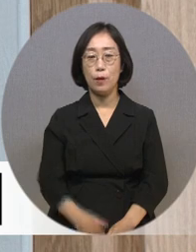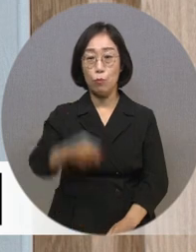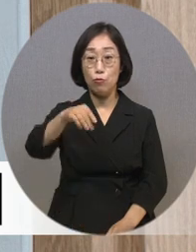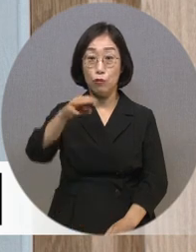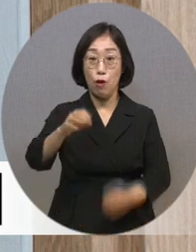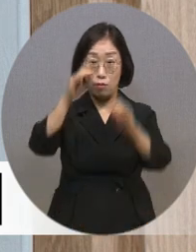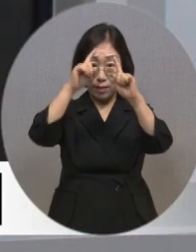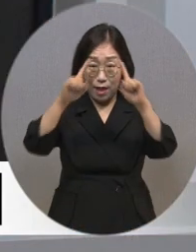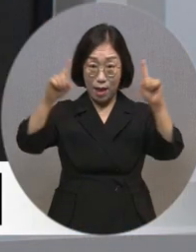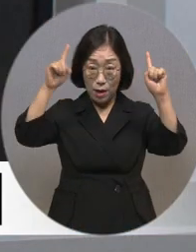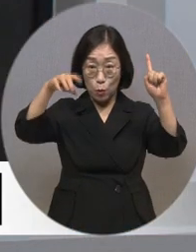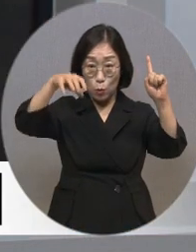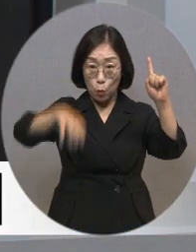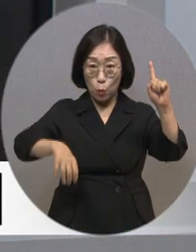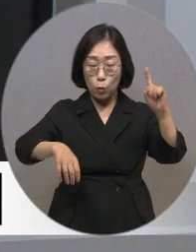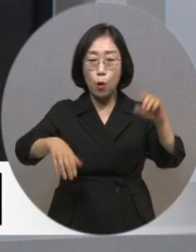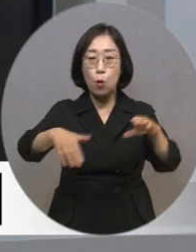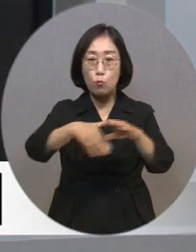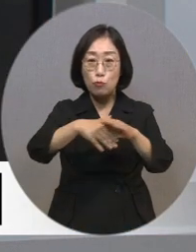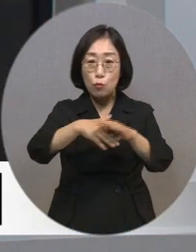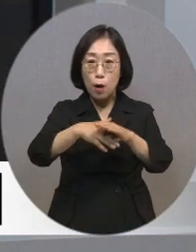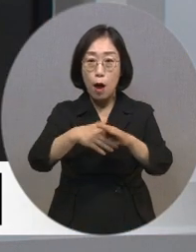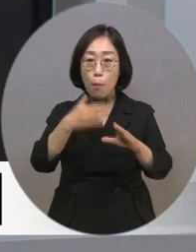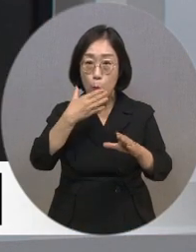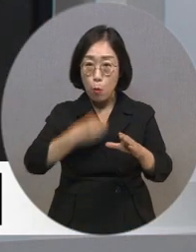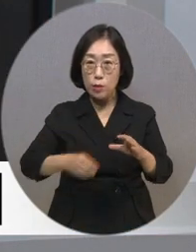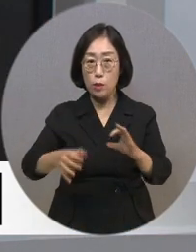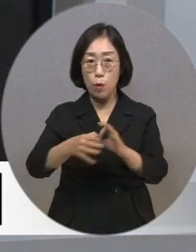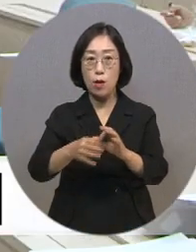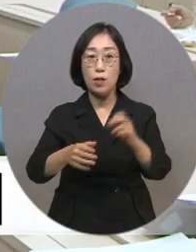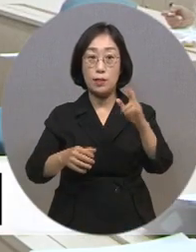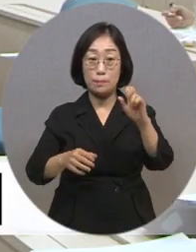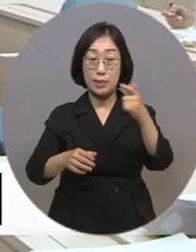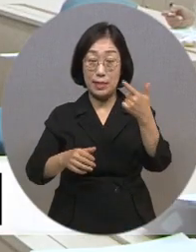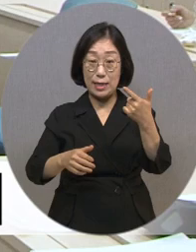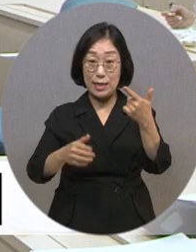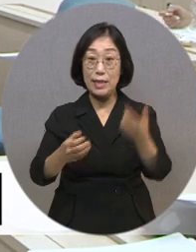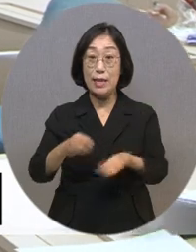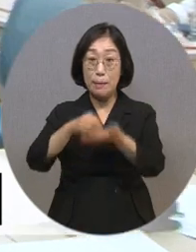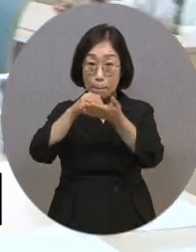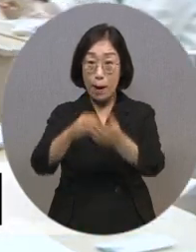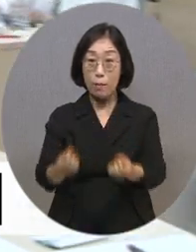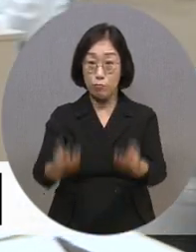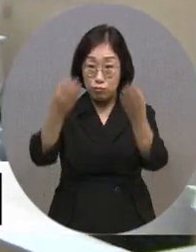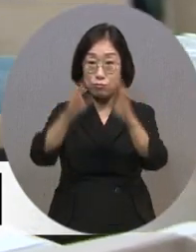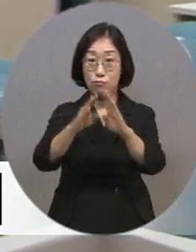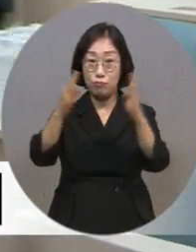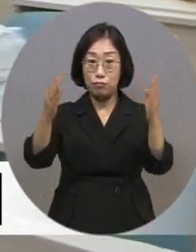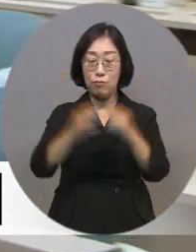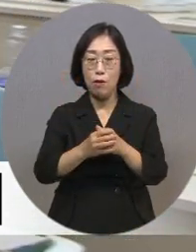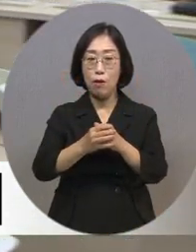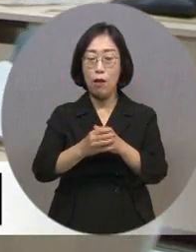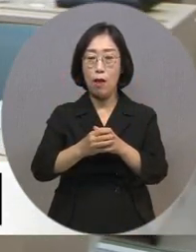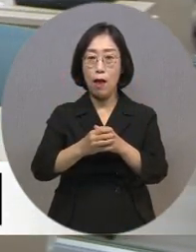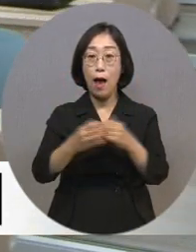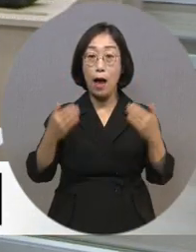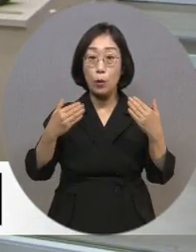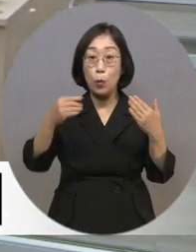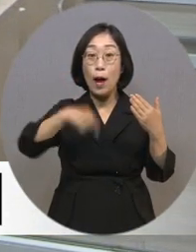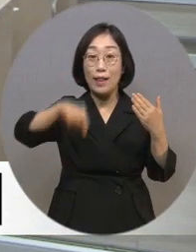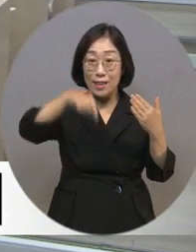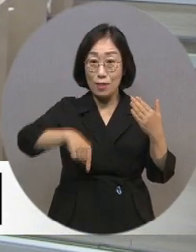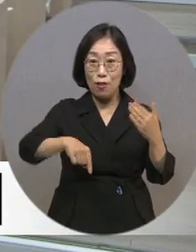국립부경대학교 문화복지 CEO 과정 17기 입학식이 지난 24일 부경대학교 미래관 CEO 홀에서